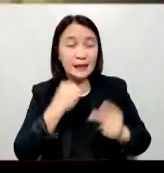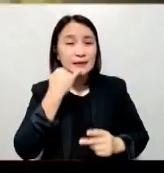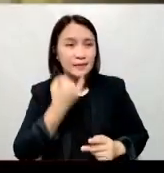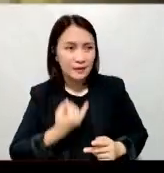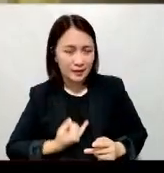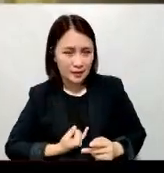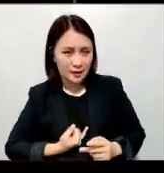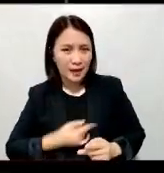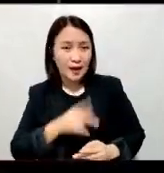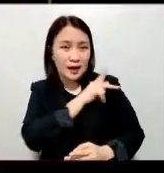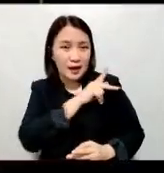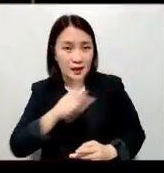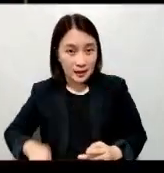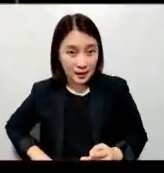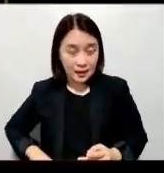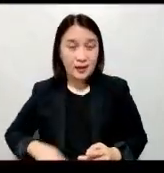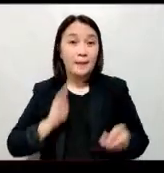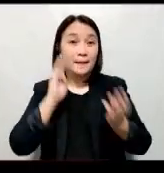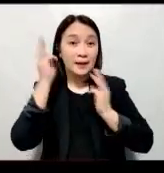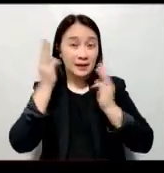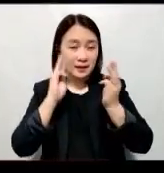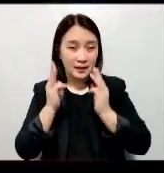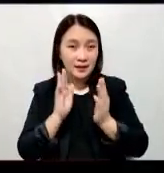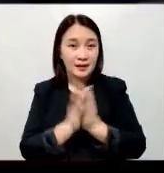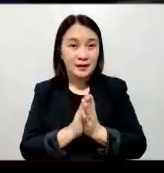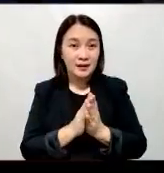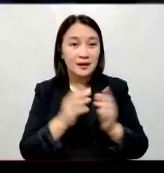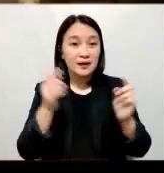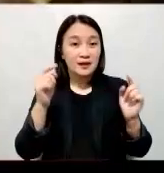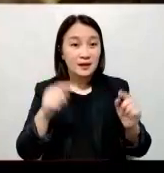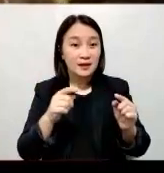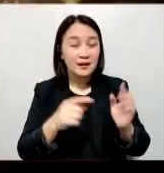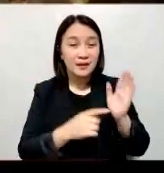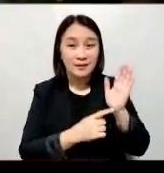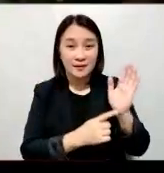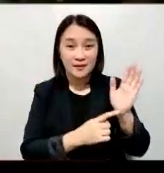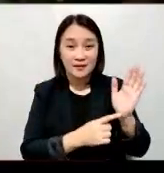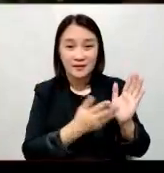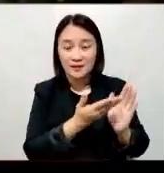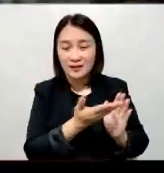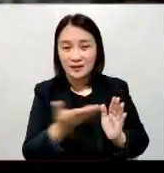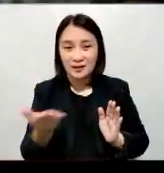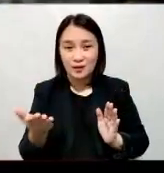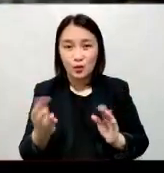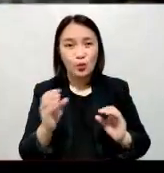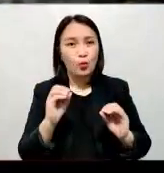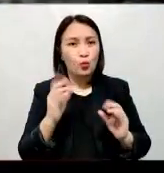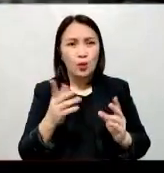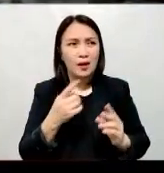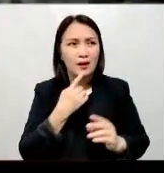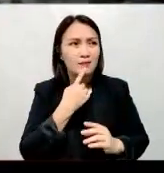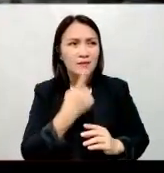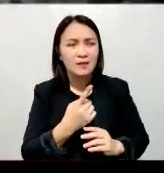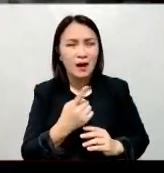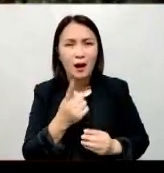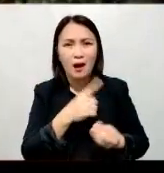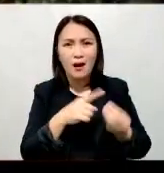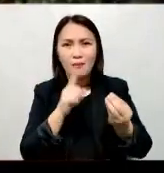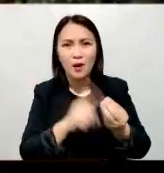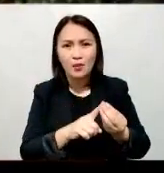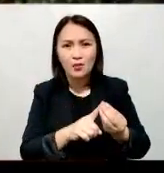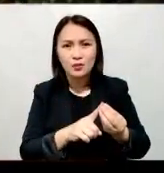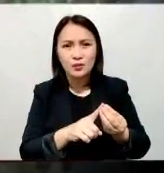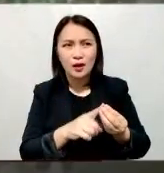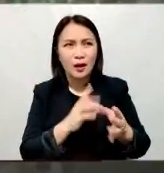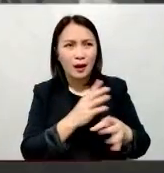Sultan Abdullah. Sa state banquet na pinakita sa kumakalat na video, wala pong nabanggit ang Pangulong Marcos at ang hari tungkol